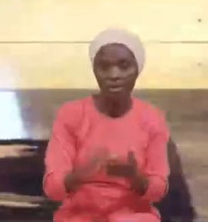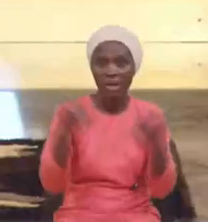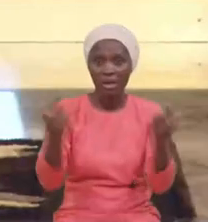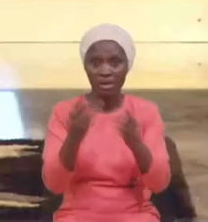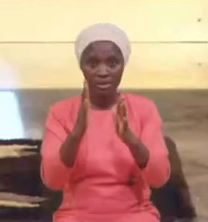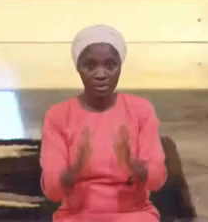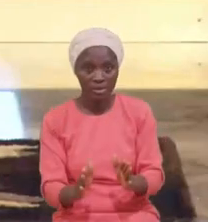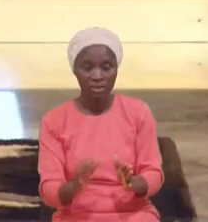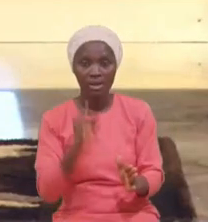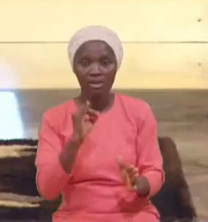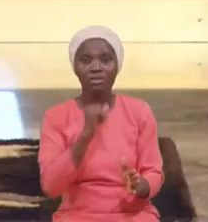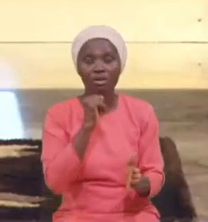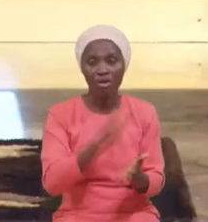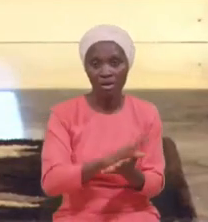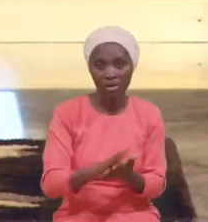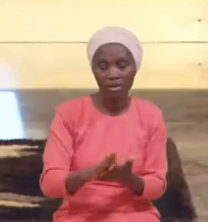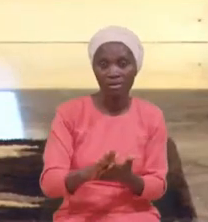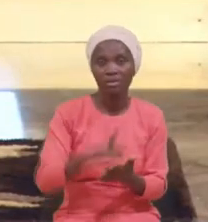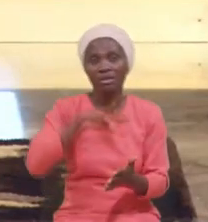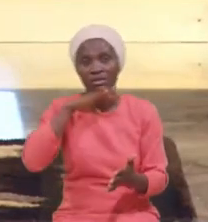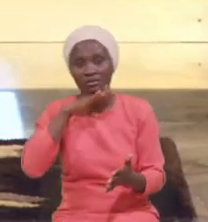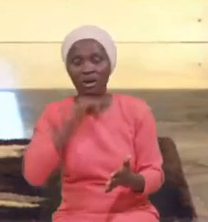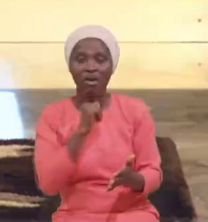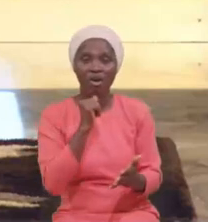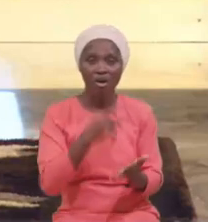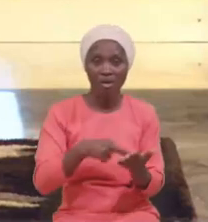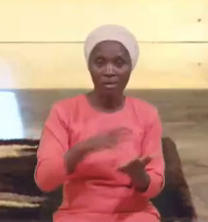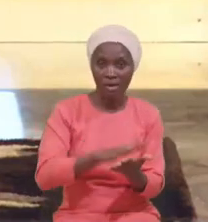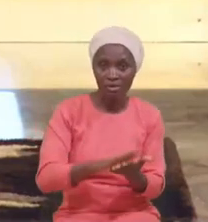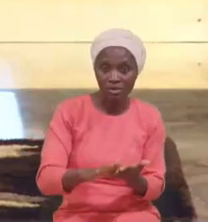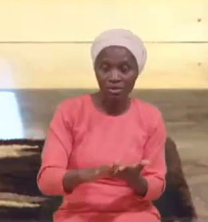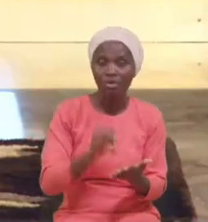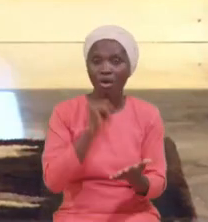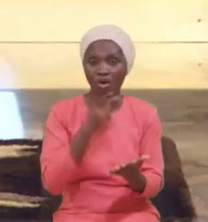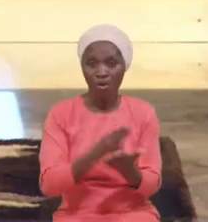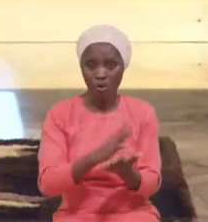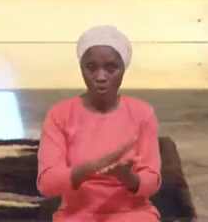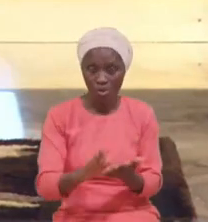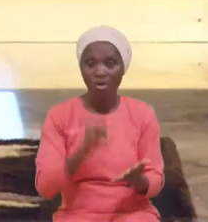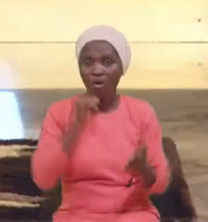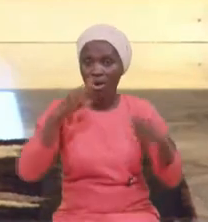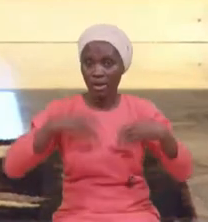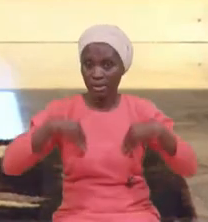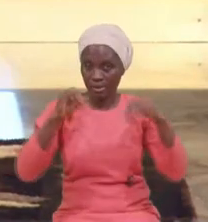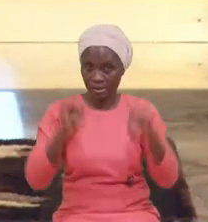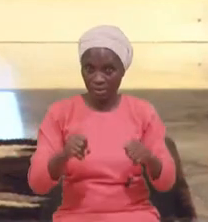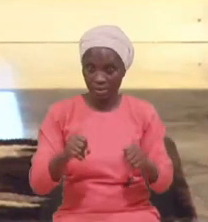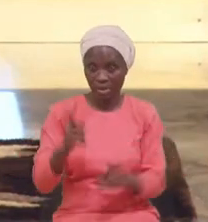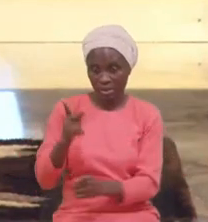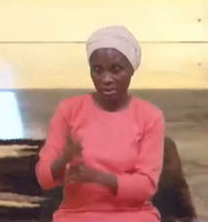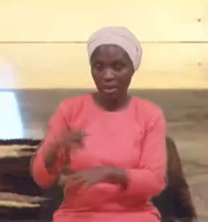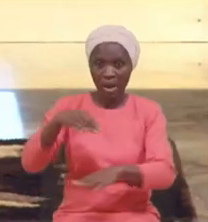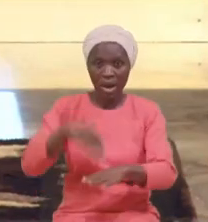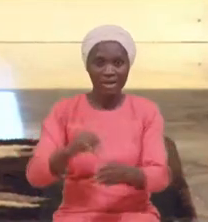pécheur est impur, il est souillé, il est injuste, il est malsain, il est désagréable, il